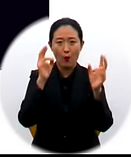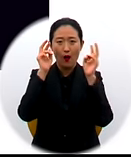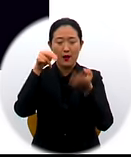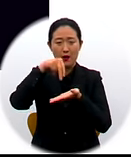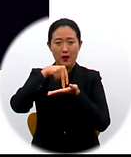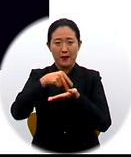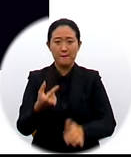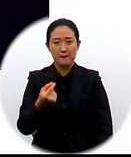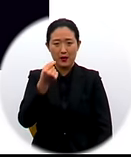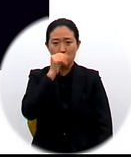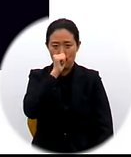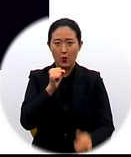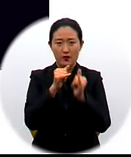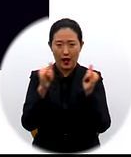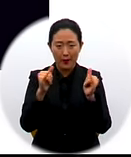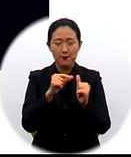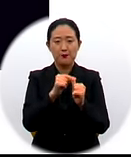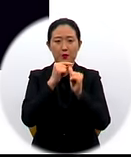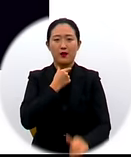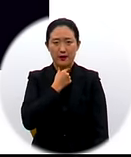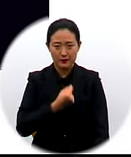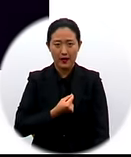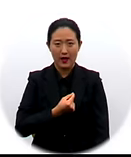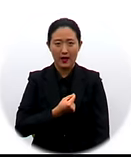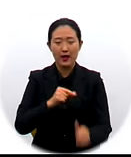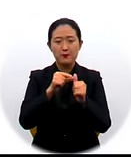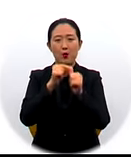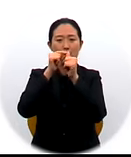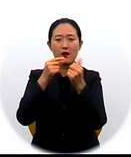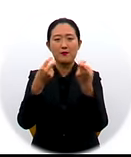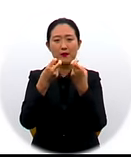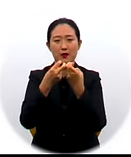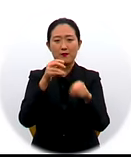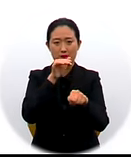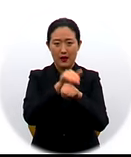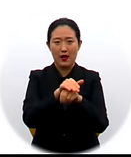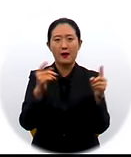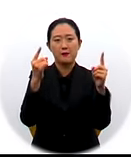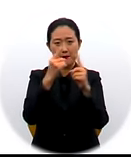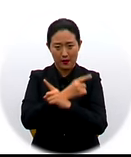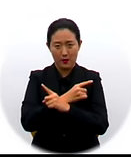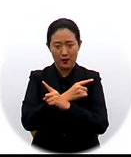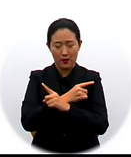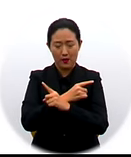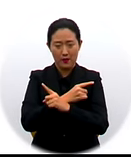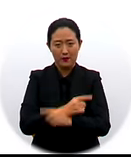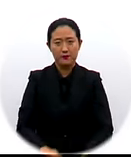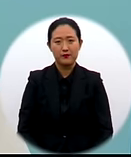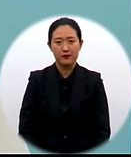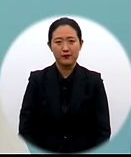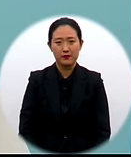채용 방식을 바꾸고 하다 보니까 자연스럽게 기업들도 그러면 우리랑 잘 맞는 사람을 뽑아야지라는 의지를 갖게